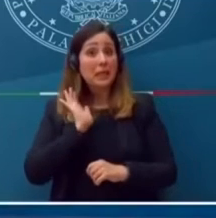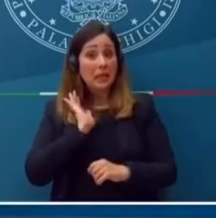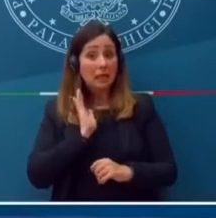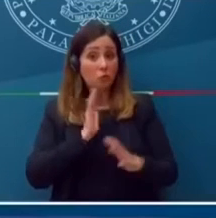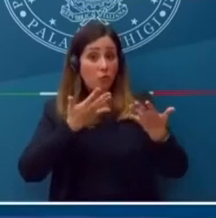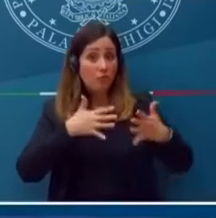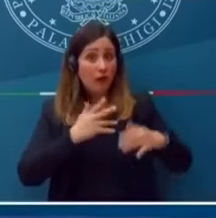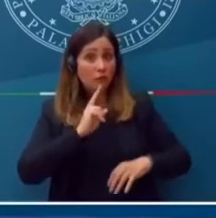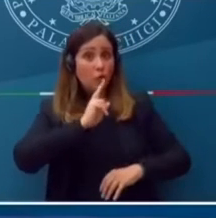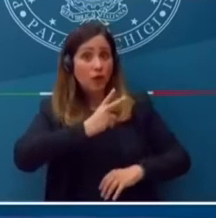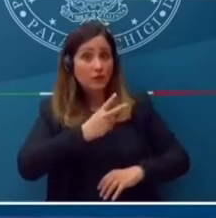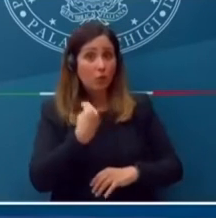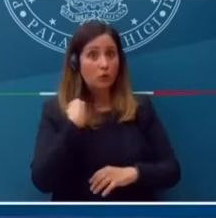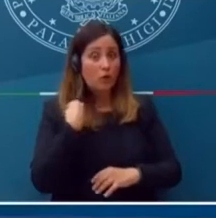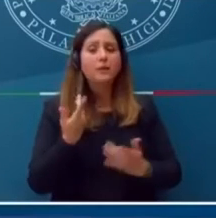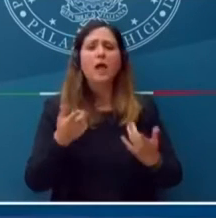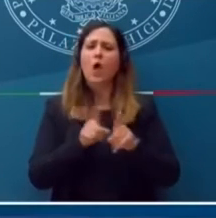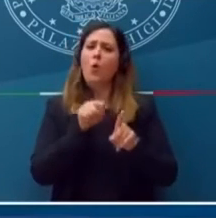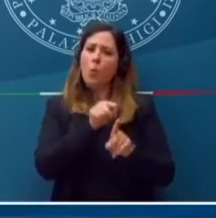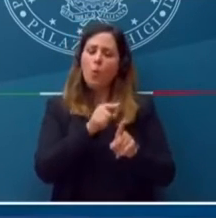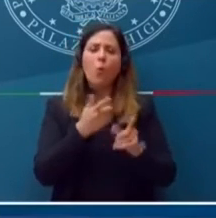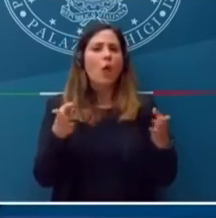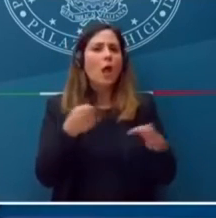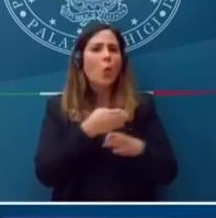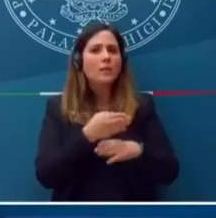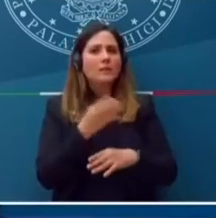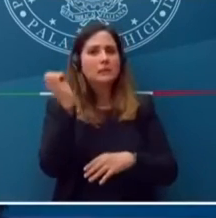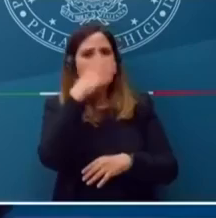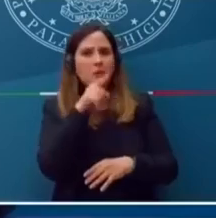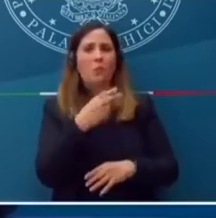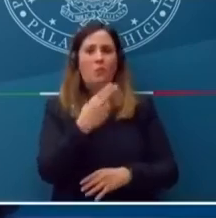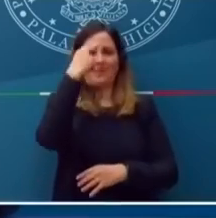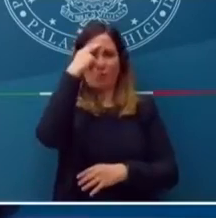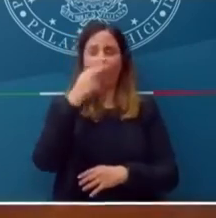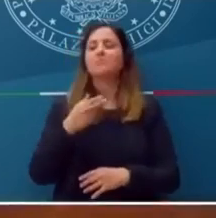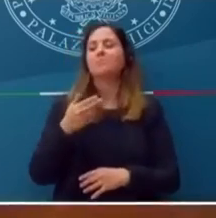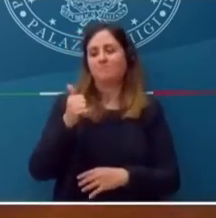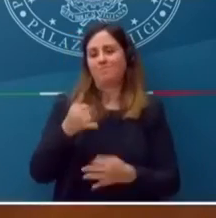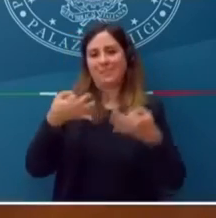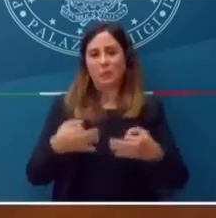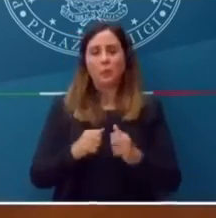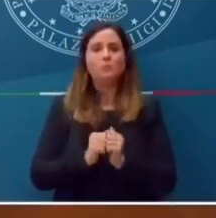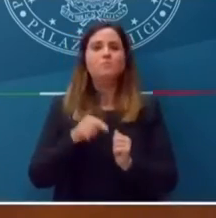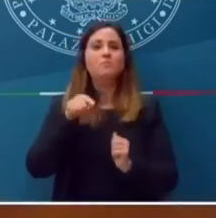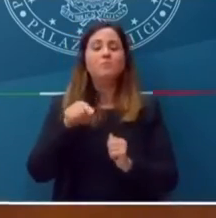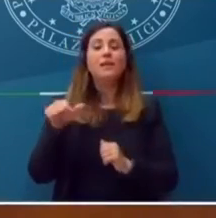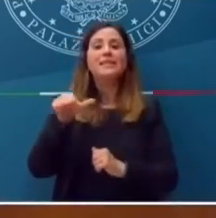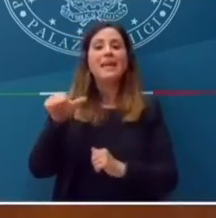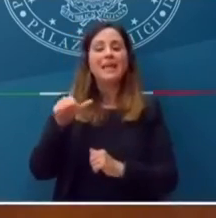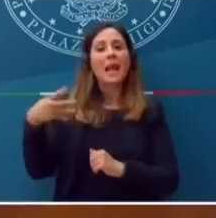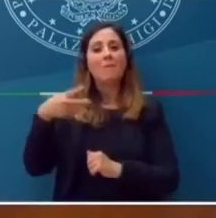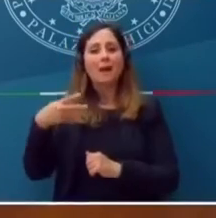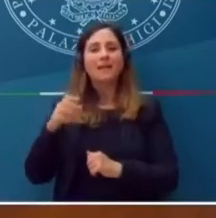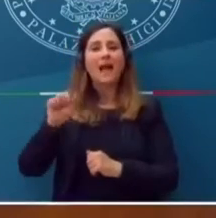Sì, Presidente. Comunque lei me lo ricorda quando io mi dimentico. Non dubiti. Va bene. Allora, Serenella Matera per Lanza e